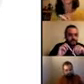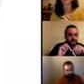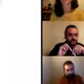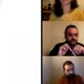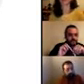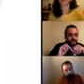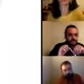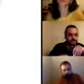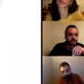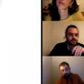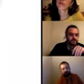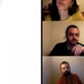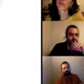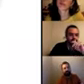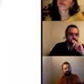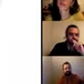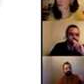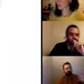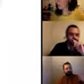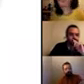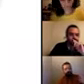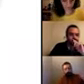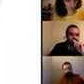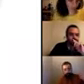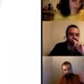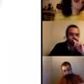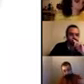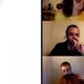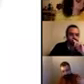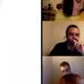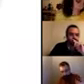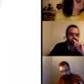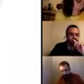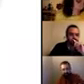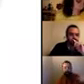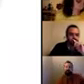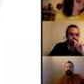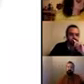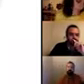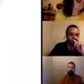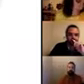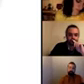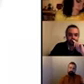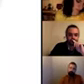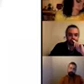konuda ilkelerimizi ortaya koyduk. Bunlar birazcık aslında bizim için şimdi artık birazcık sürecin dışına